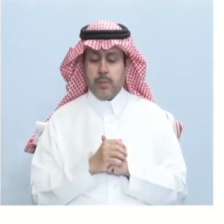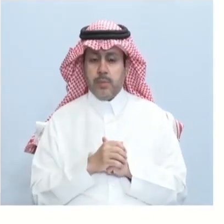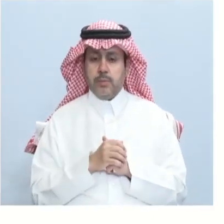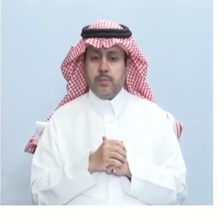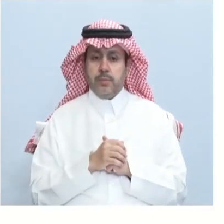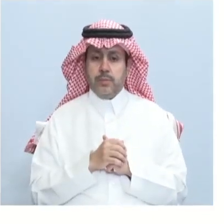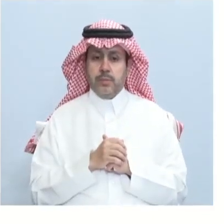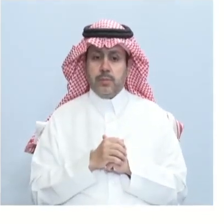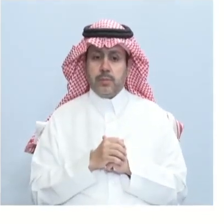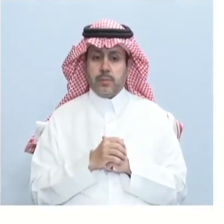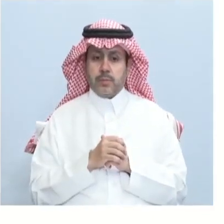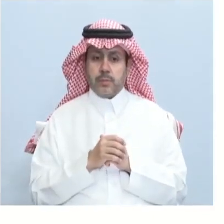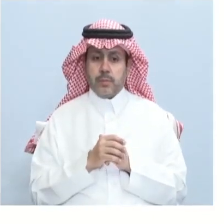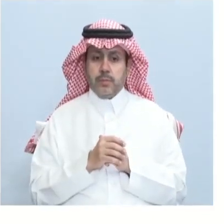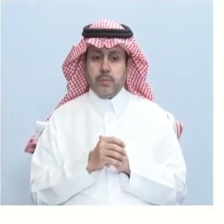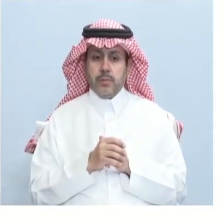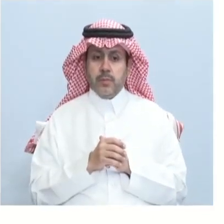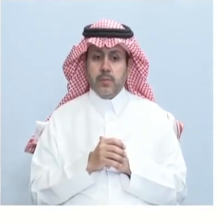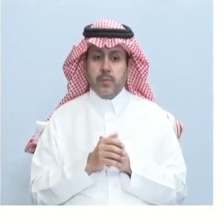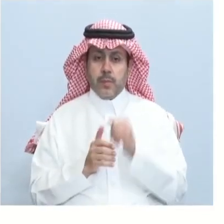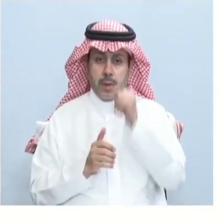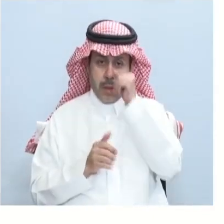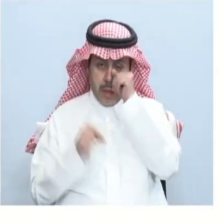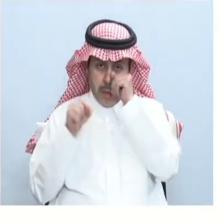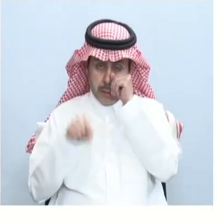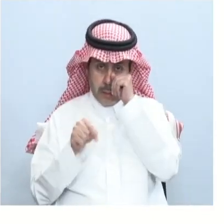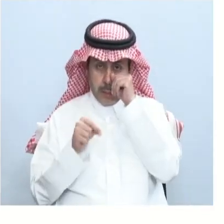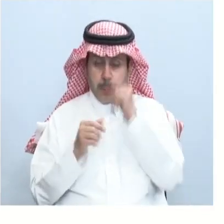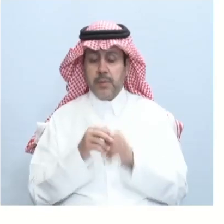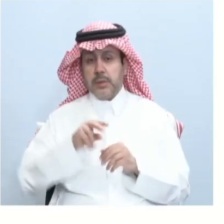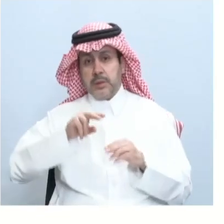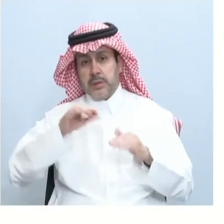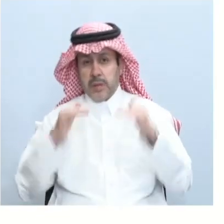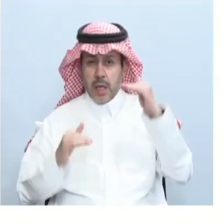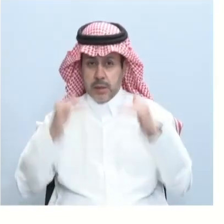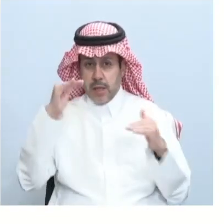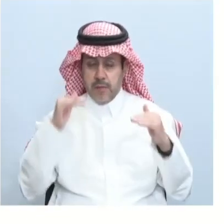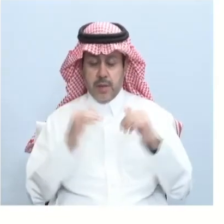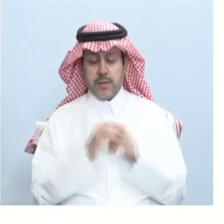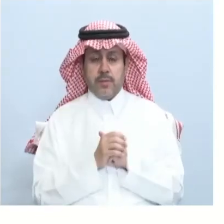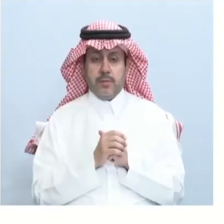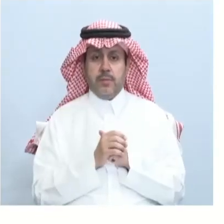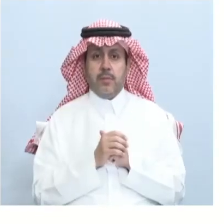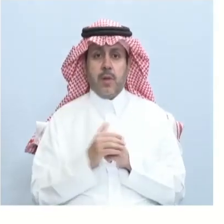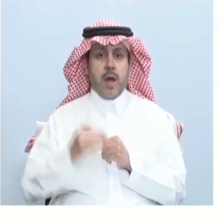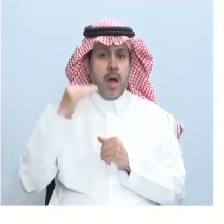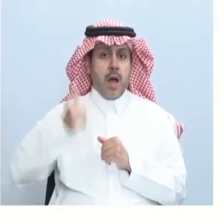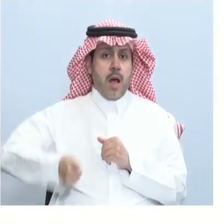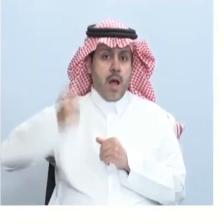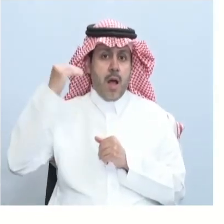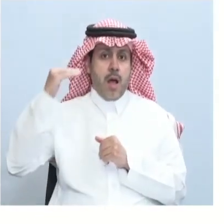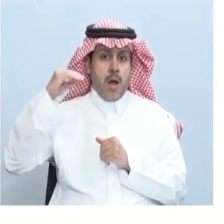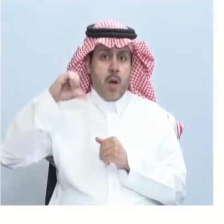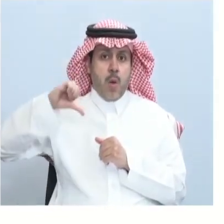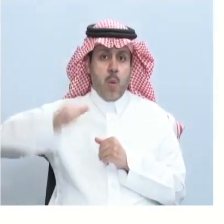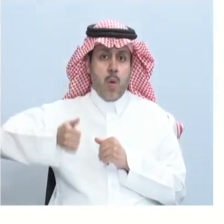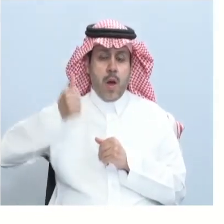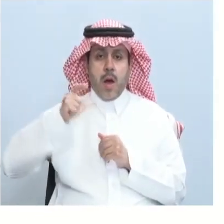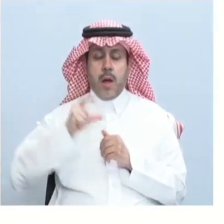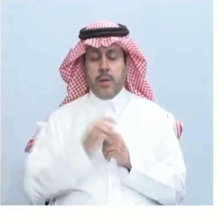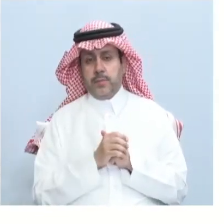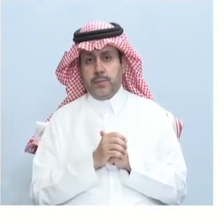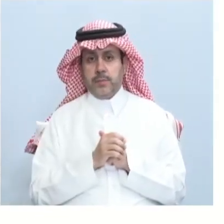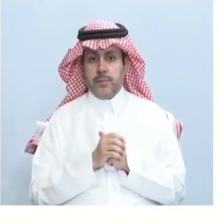واحكامها واستراتيجياتها التي تختلف بحسب اختلاف الاحوال وهذا